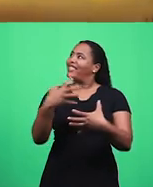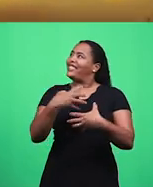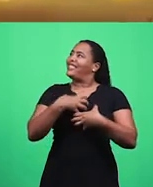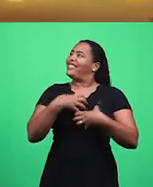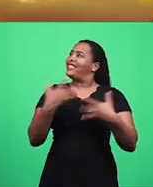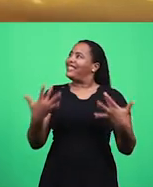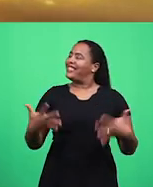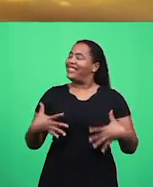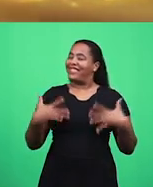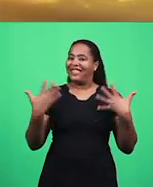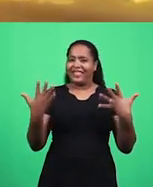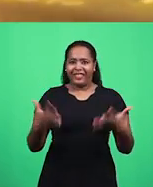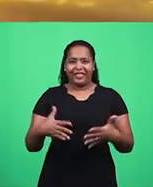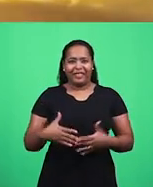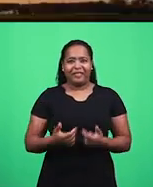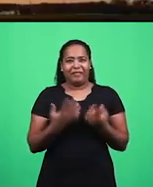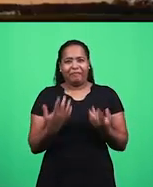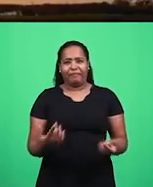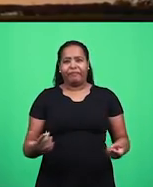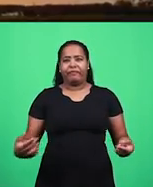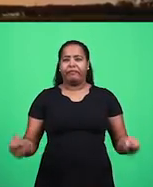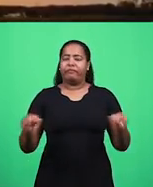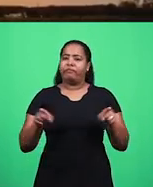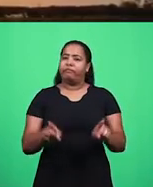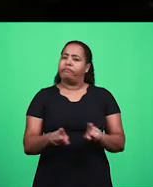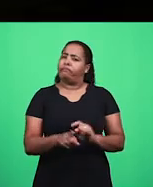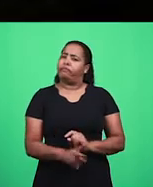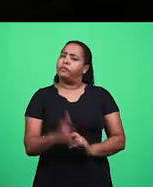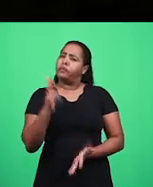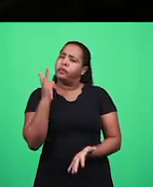видением. Поэтому я рад.